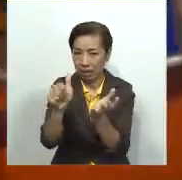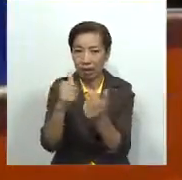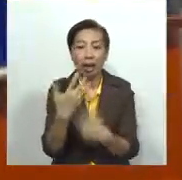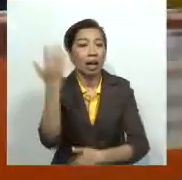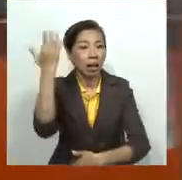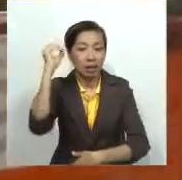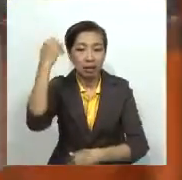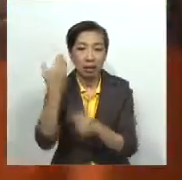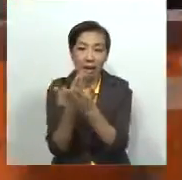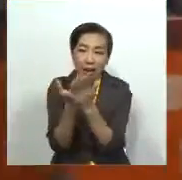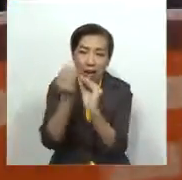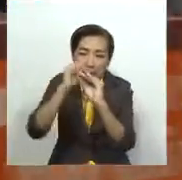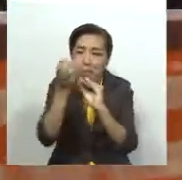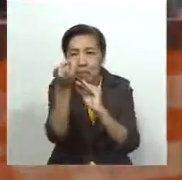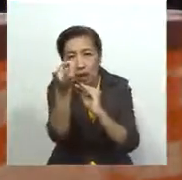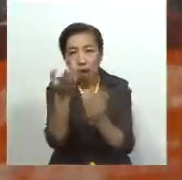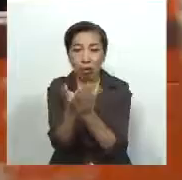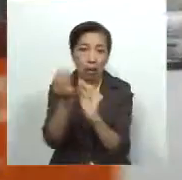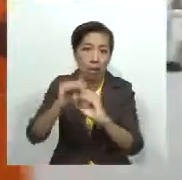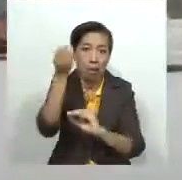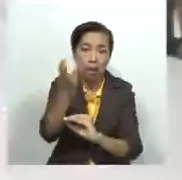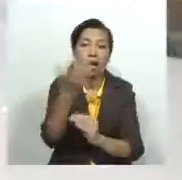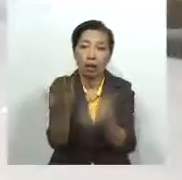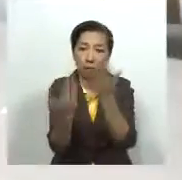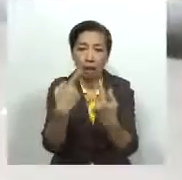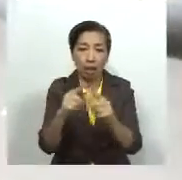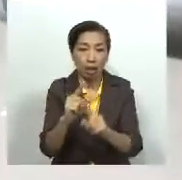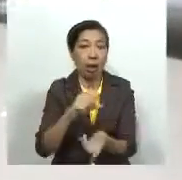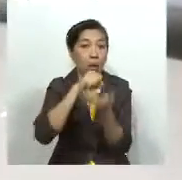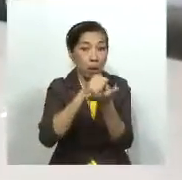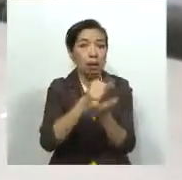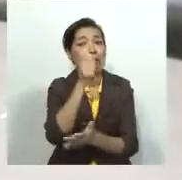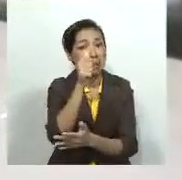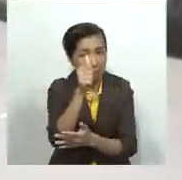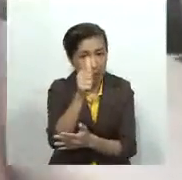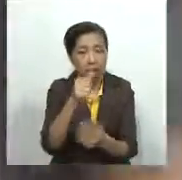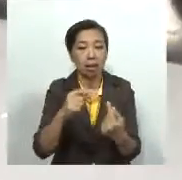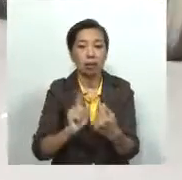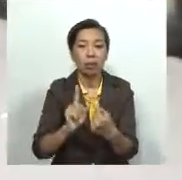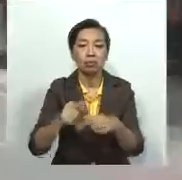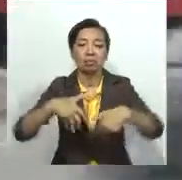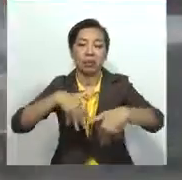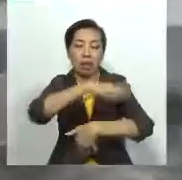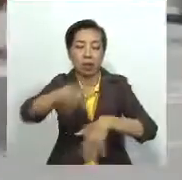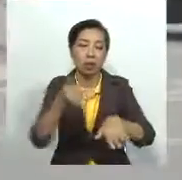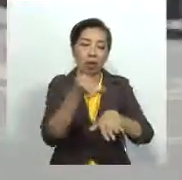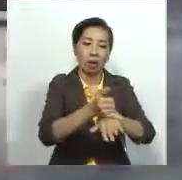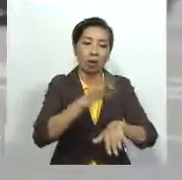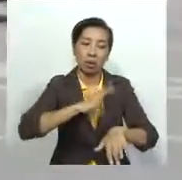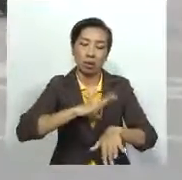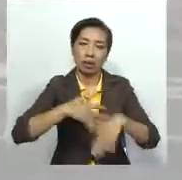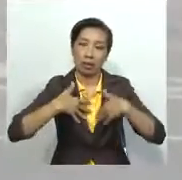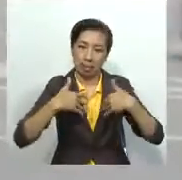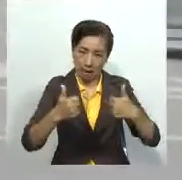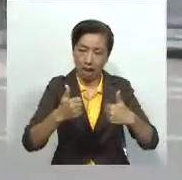ราคาจะเพิ่มขึ้นสักเล็กน้อยหรือมากแค่ไหนแต่ถ้าเกิดคุณภาพการให้บริการมันเหมาะสมสำหรับผู้ใช้บริการสะดวกและรู้สึกสบ